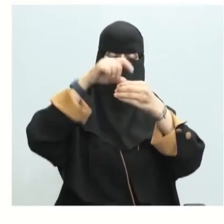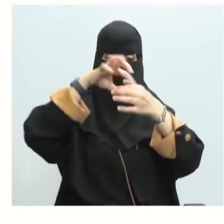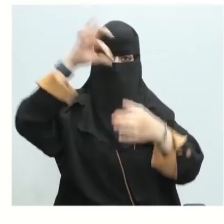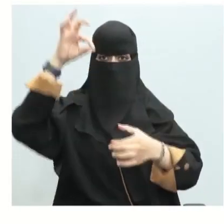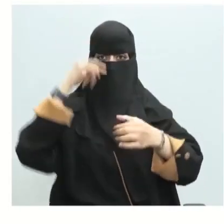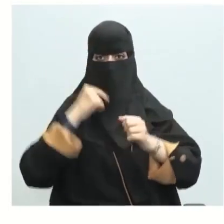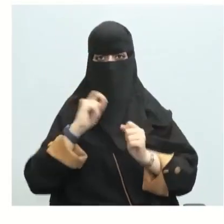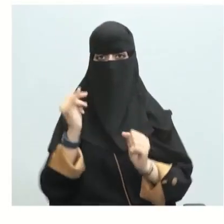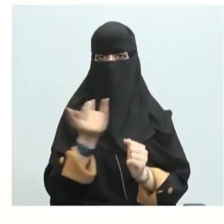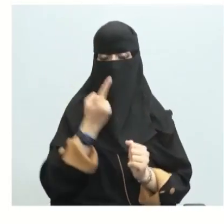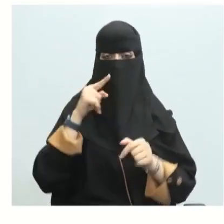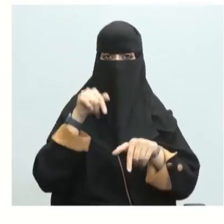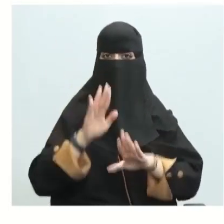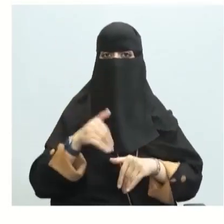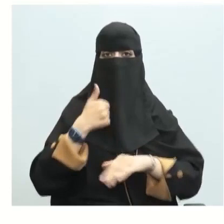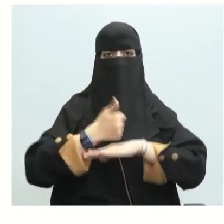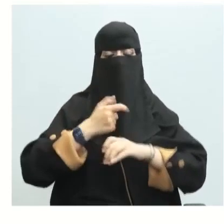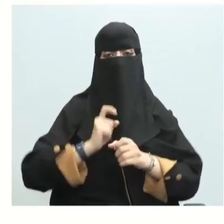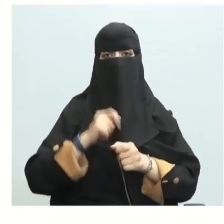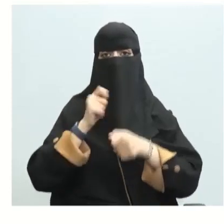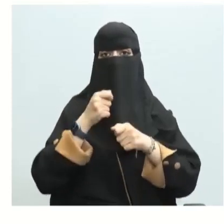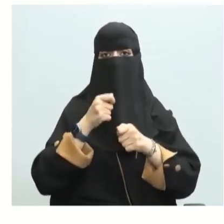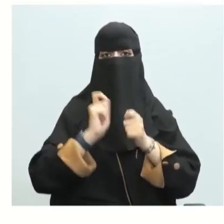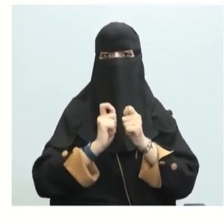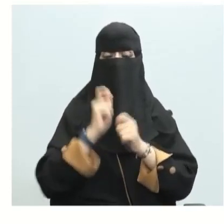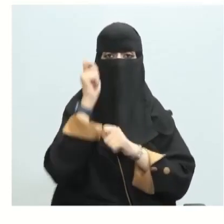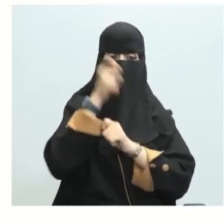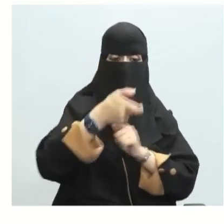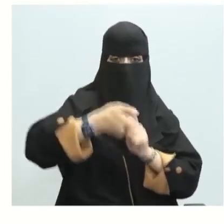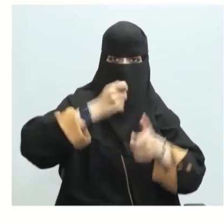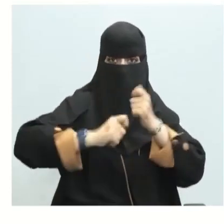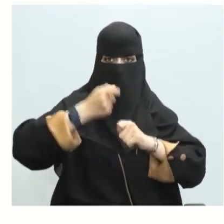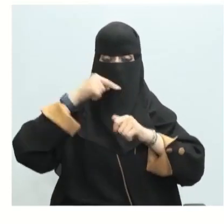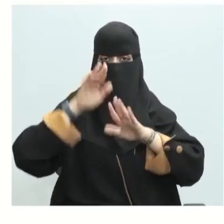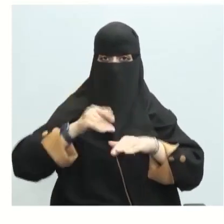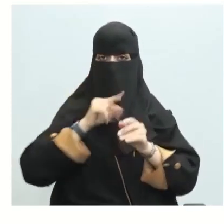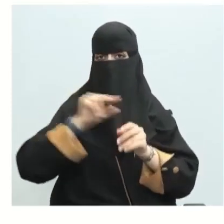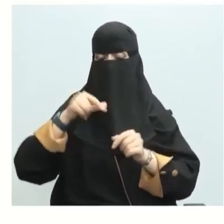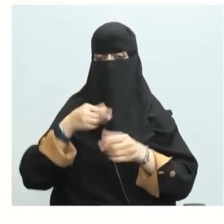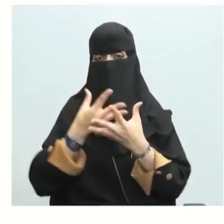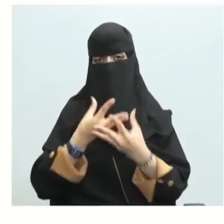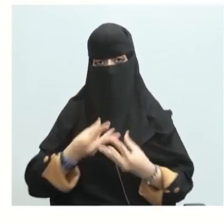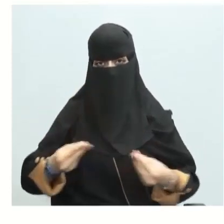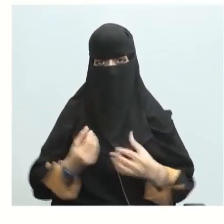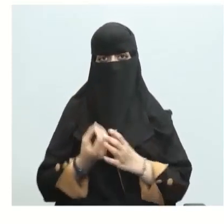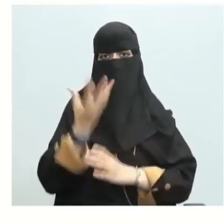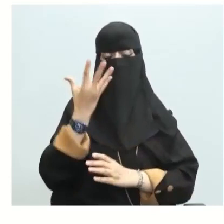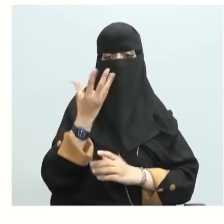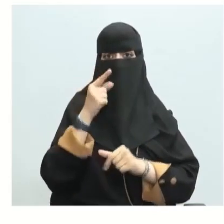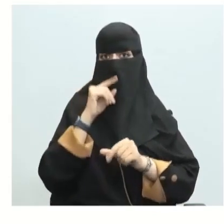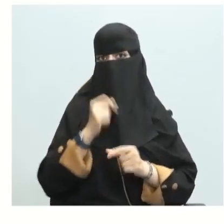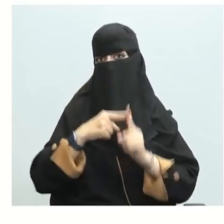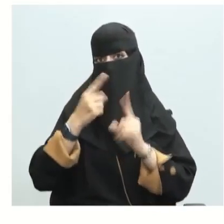بسهوله ولا نستطيع ولا توجد اساسا لدينا معدات حتى تستخرجه بسهوله لان المعدات اساسا هي نفسها ستذوب في البراكين